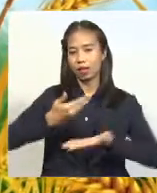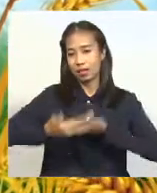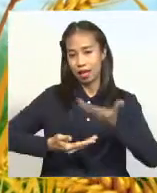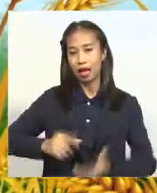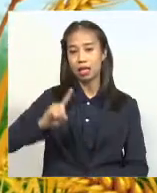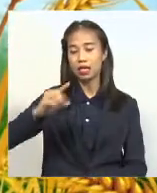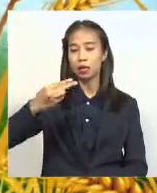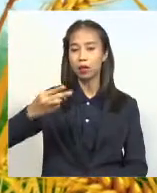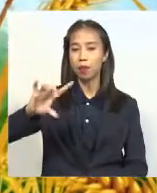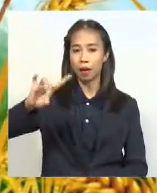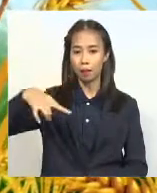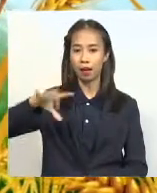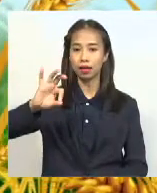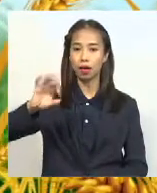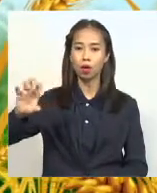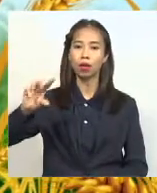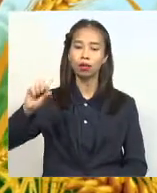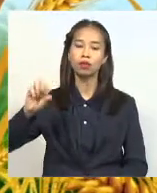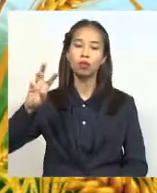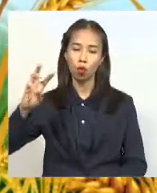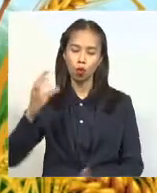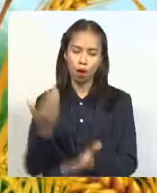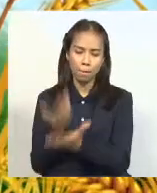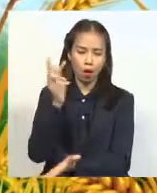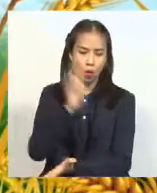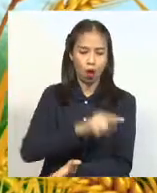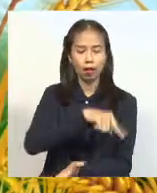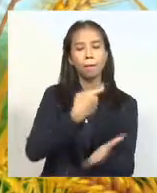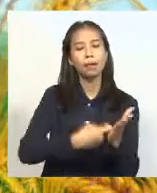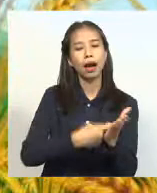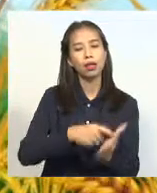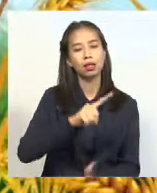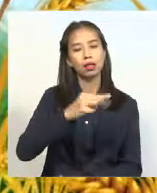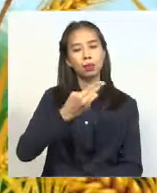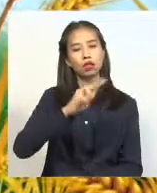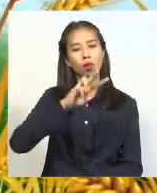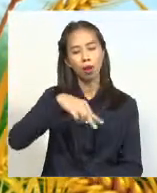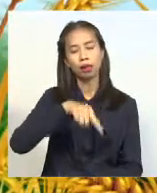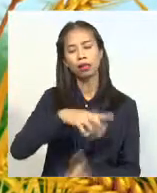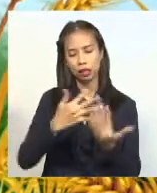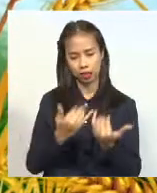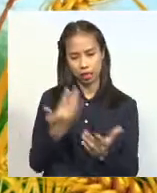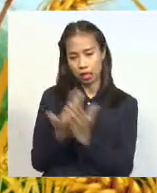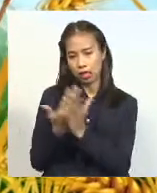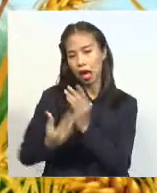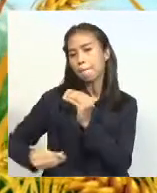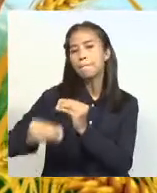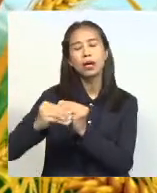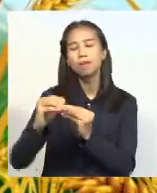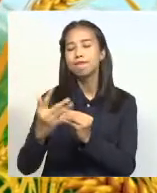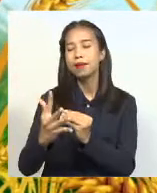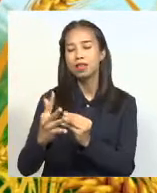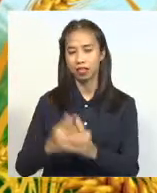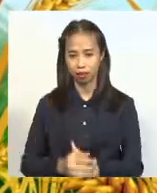ละ 18,926 บาทสูงกว่าราคาประกันที่ตันละ 12,000 บาทจึงไม่ได้รับเงินชดเชยส่วนต่าง